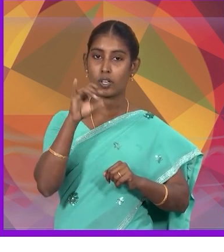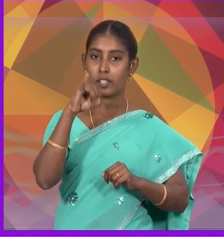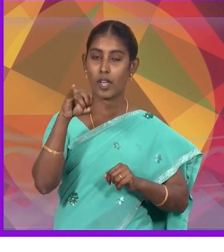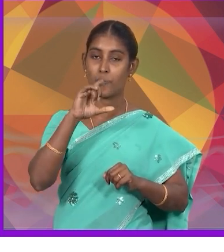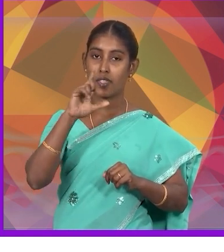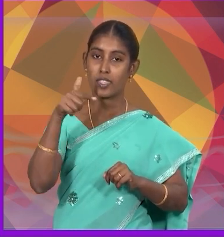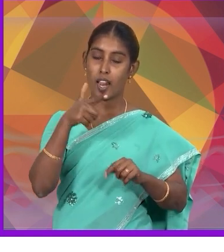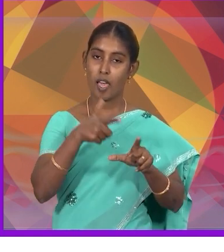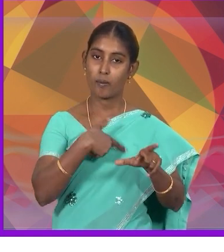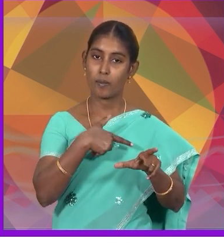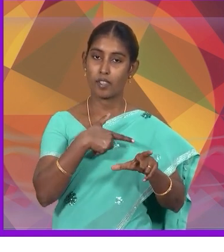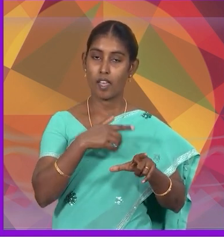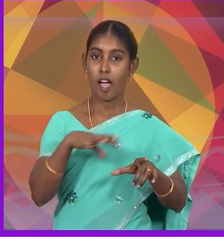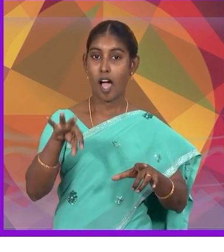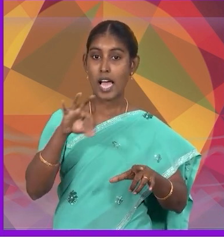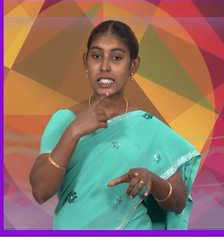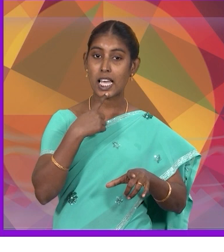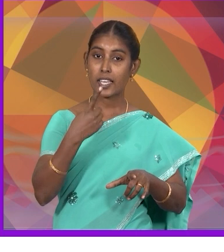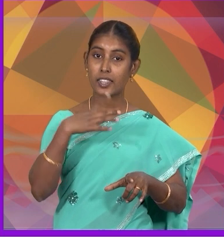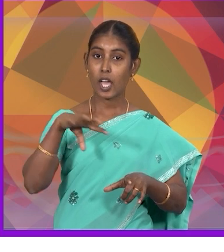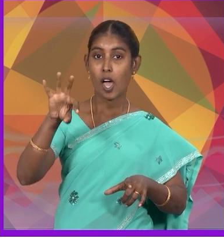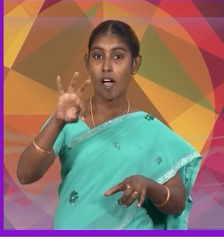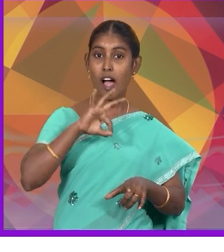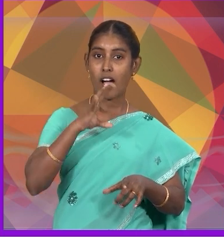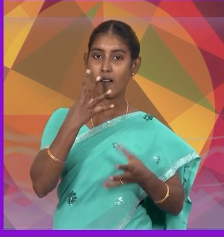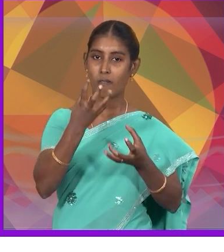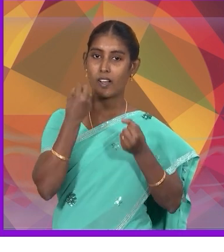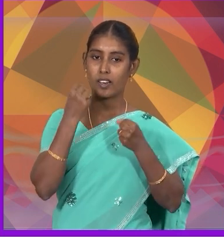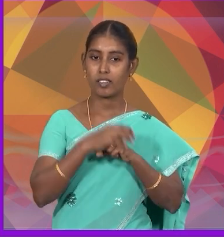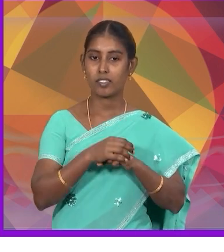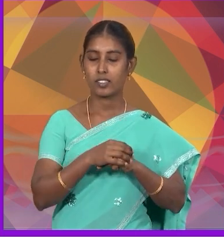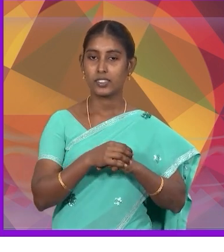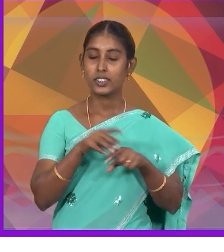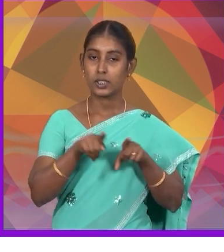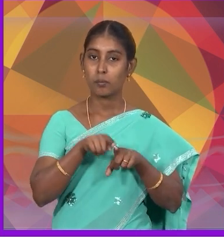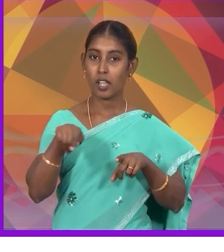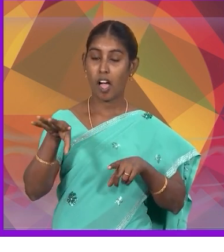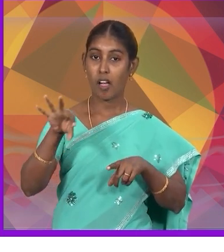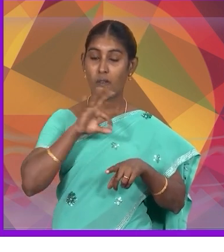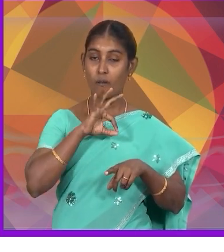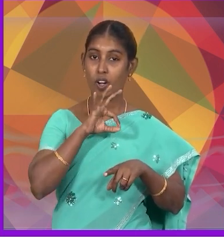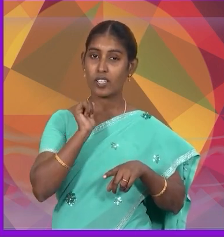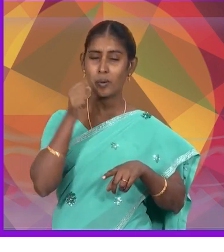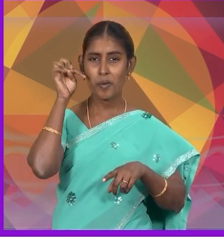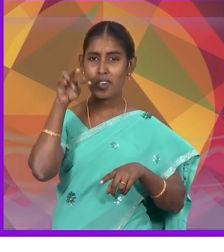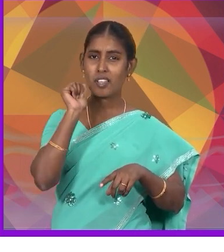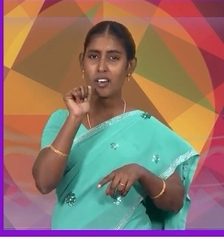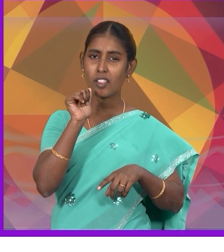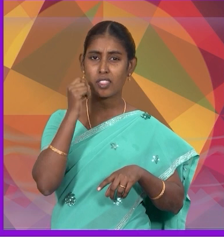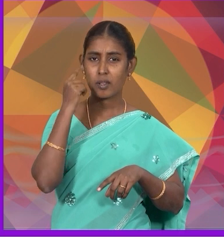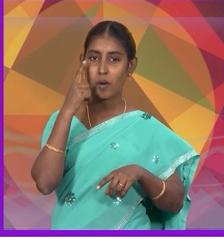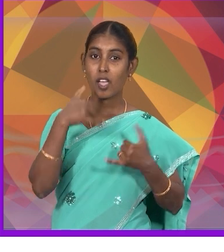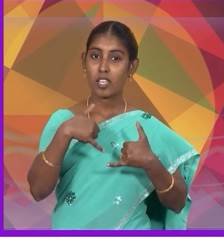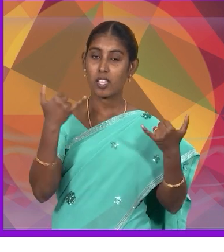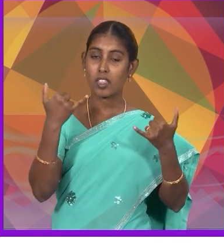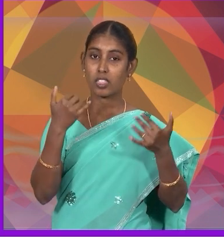1967 சாகித்ய அகாடமி விருது கிடைத்துள்ளதுங்க. சாகித்ய அகாடமி விருது என்பது இந்திய